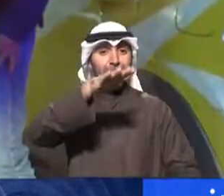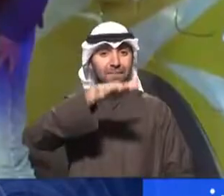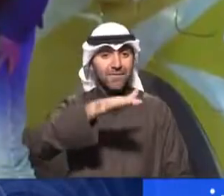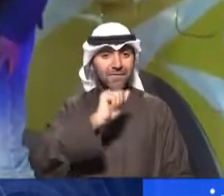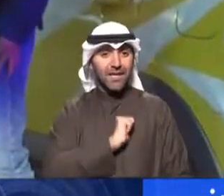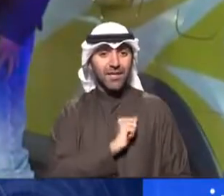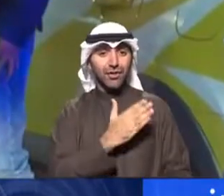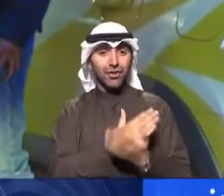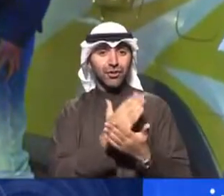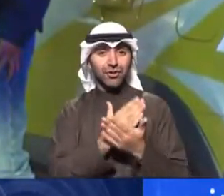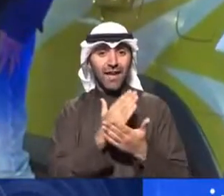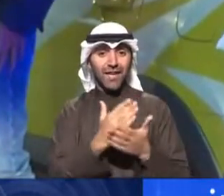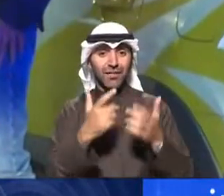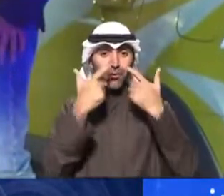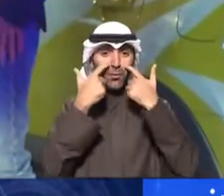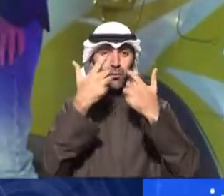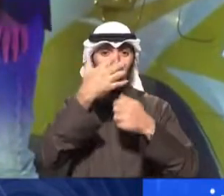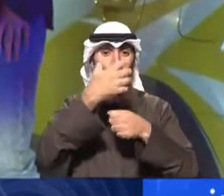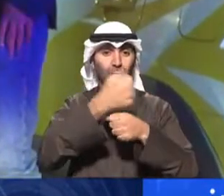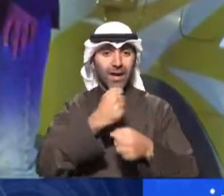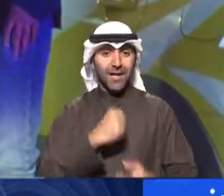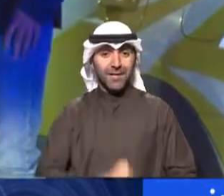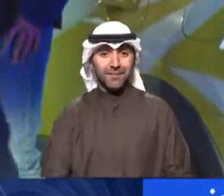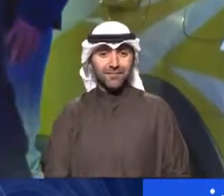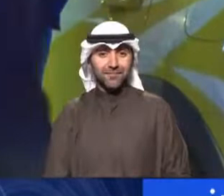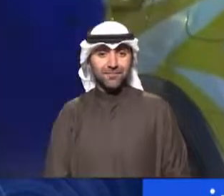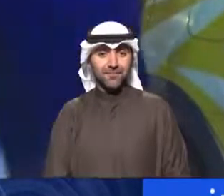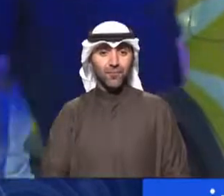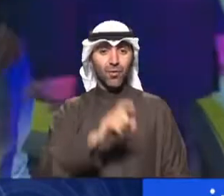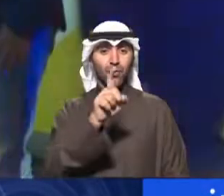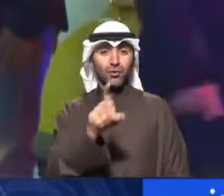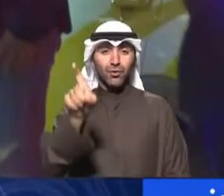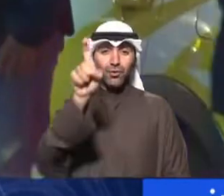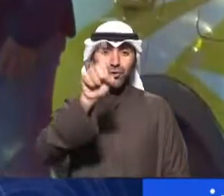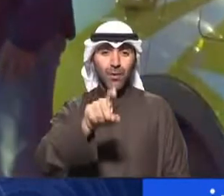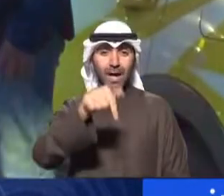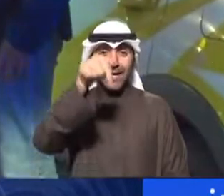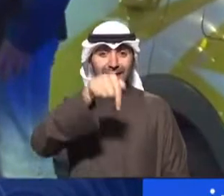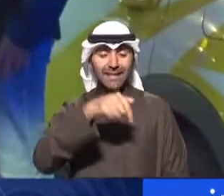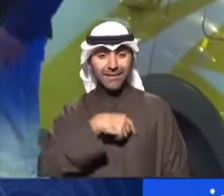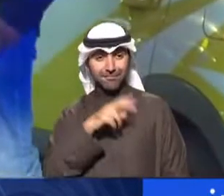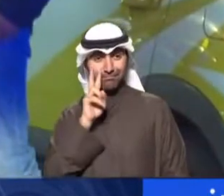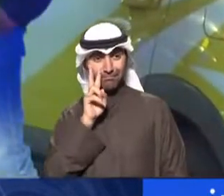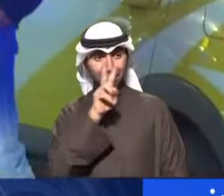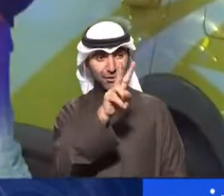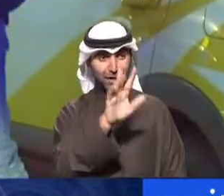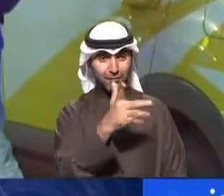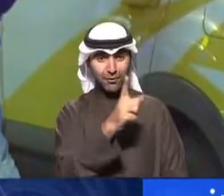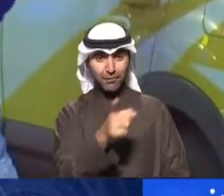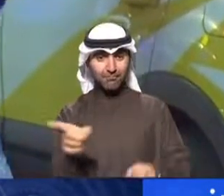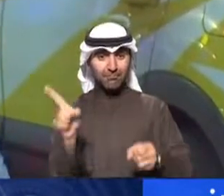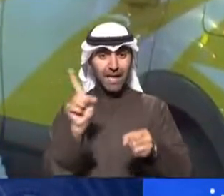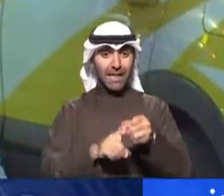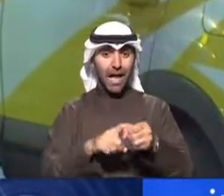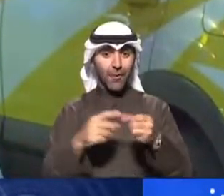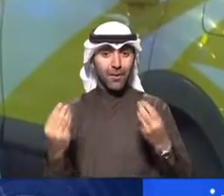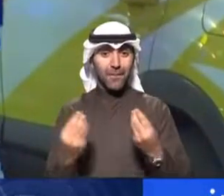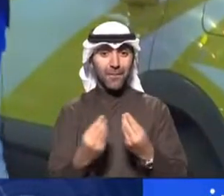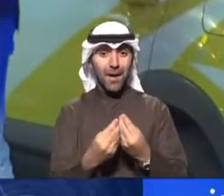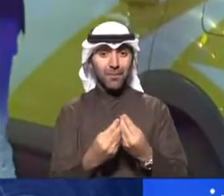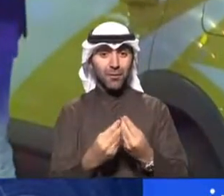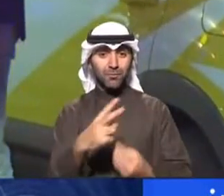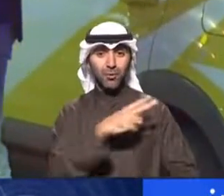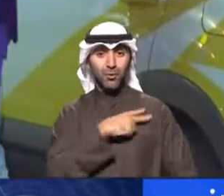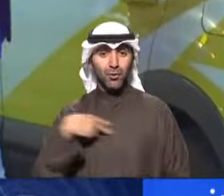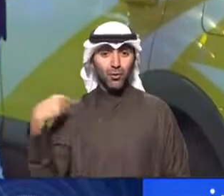وزارة الداخلية في فرض السيطرة والتأكد من إغلاق كافة الأنشطة التجارية في